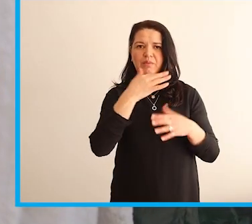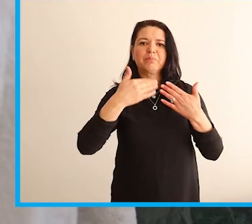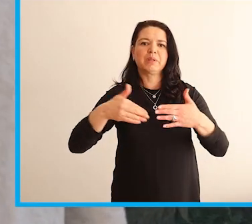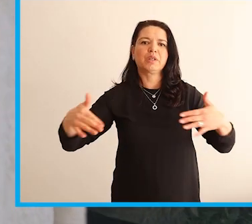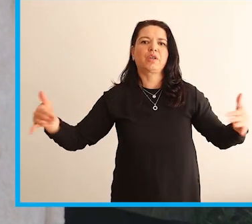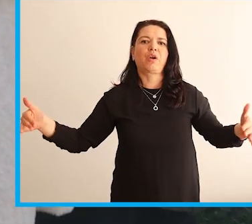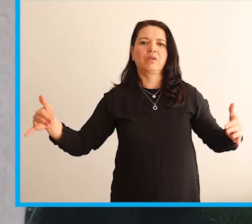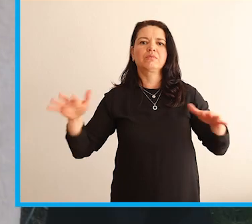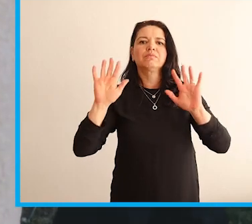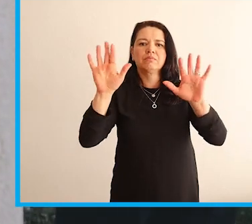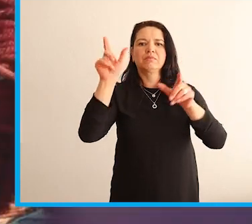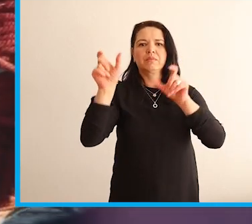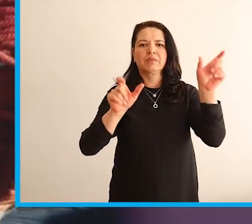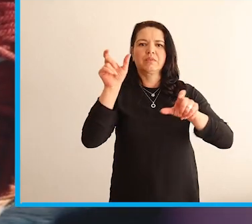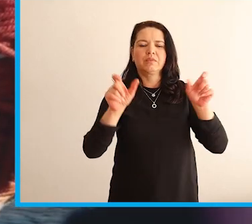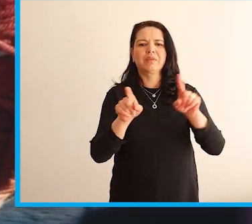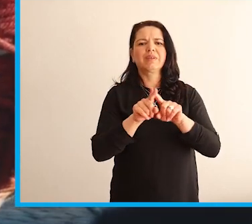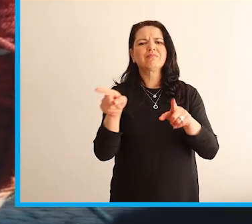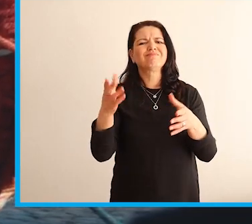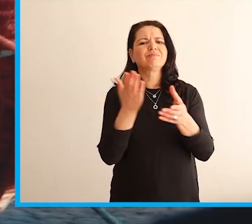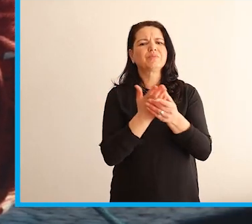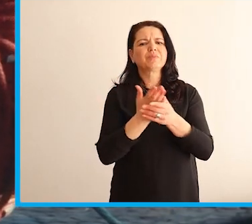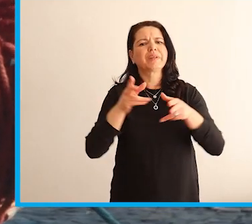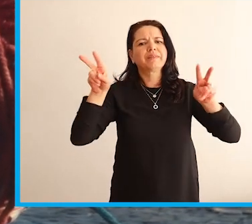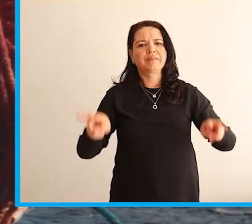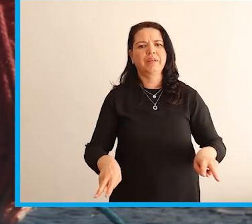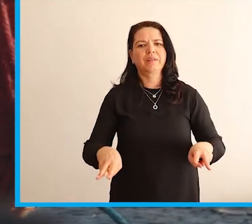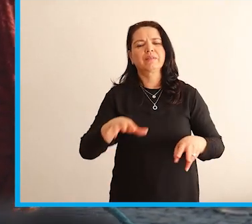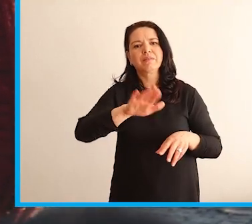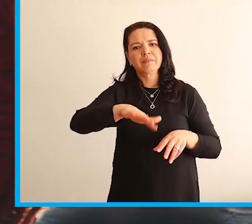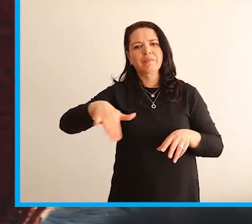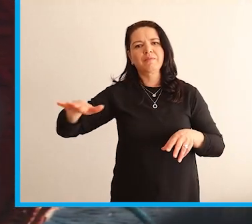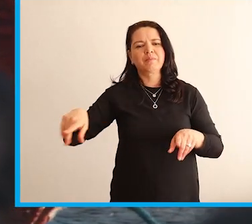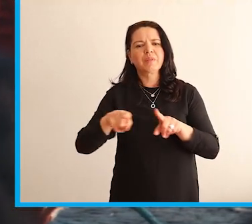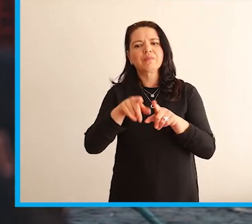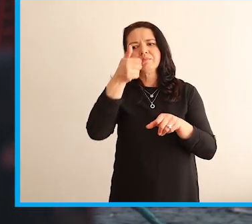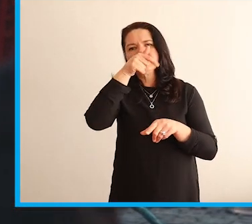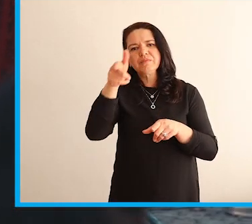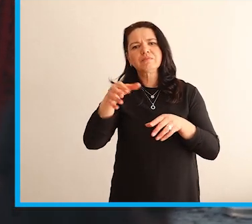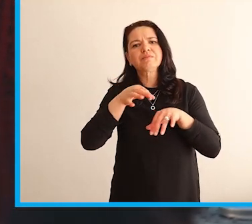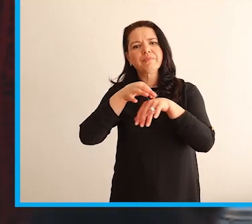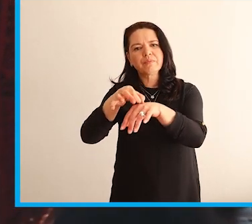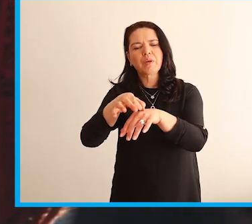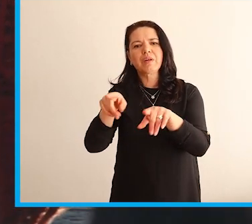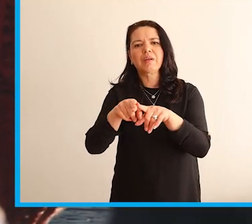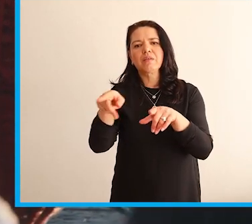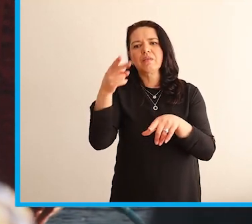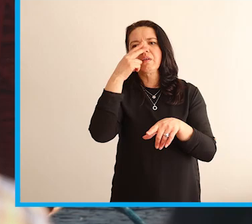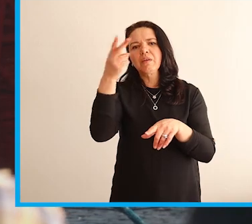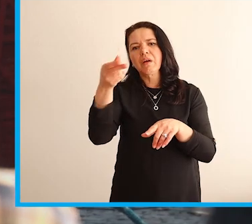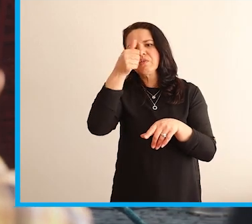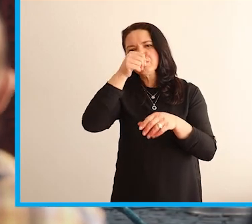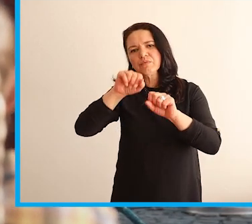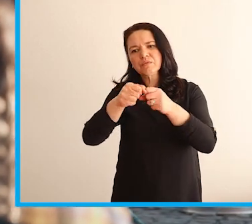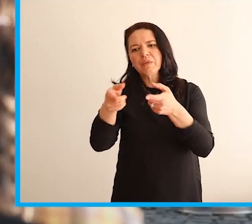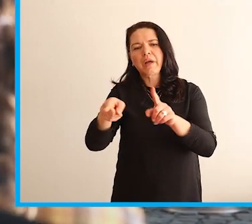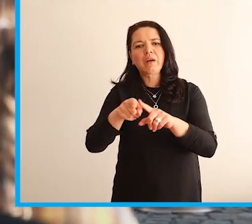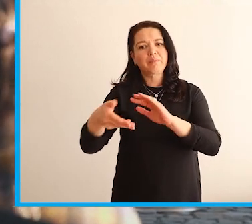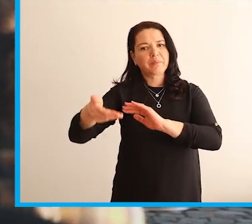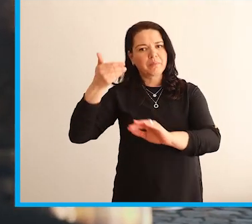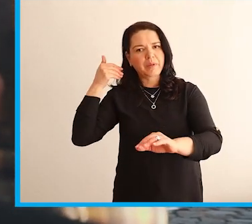Konventa për drejtat e personave me aftësi të kufizuara e përcakton jetesë me aftësi të kufizuara si të paturit të një ndërtimi afatgjuar